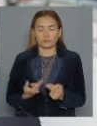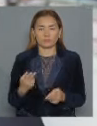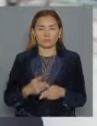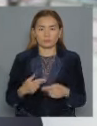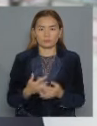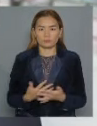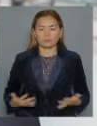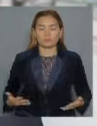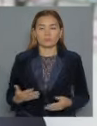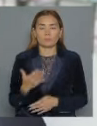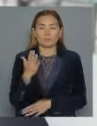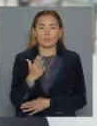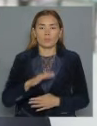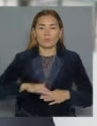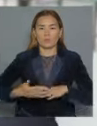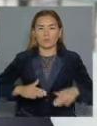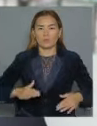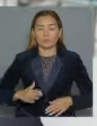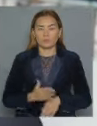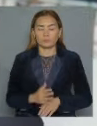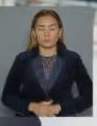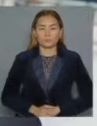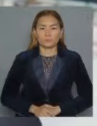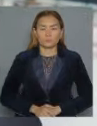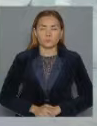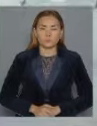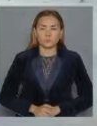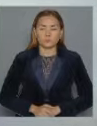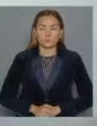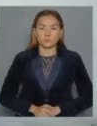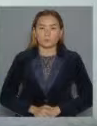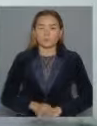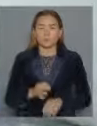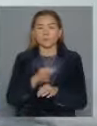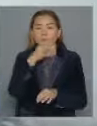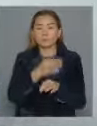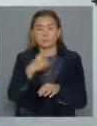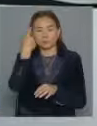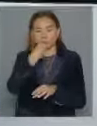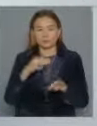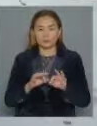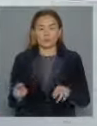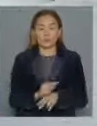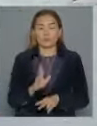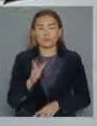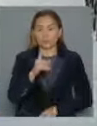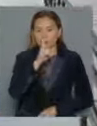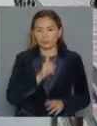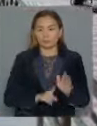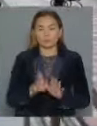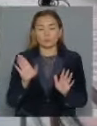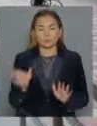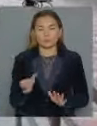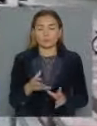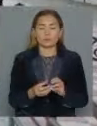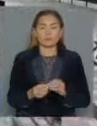когда там катались просто, могли на стол заехать и провалиться. А ответственные лица сказали, что ремонт начался. Они заверили,